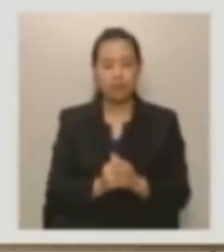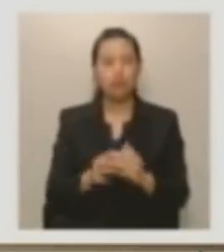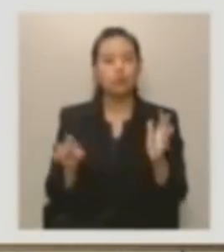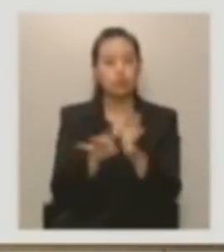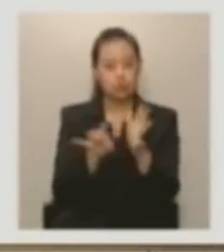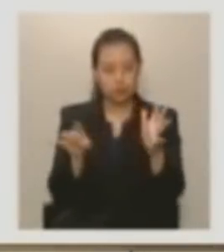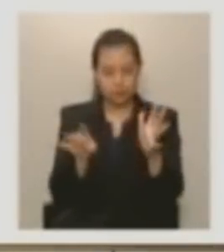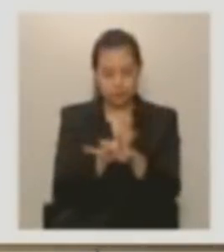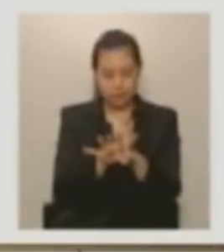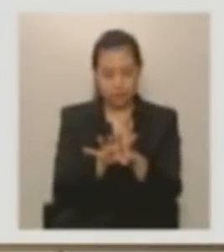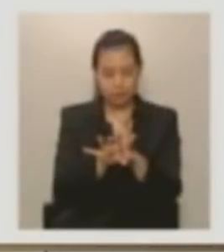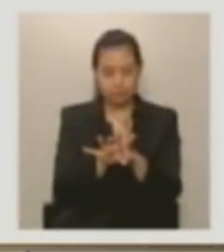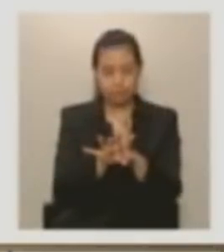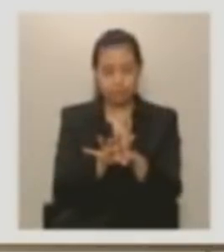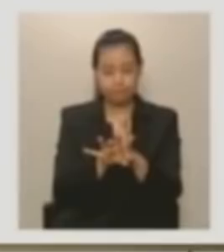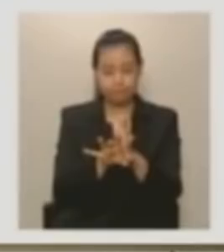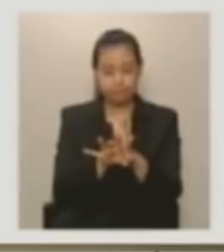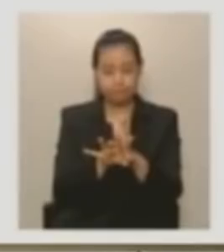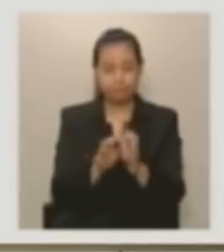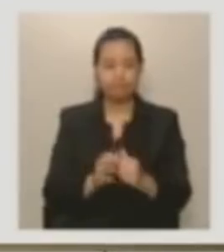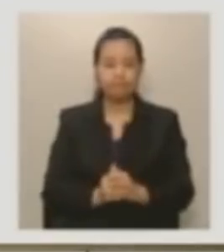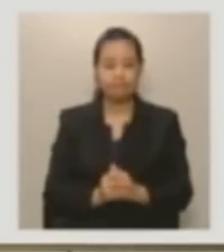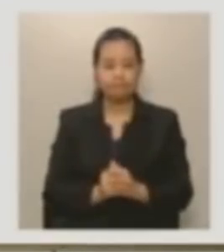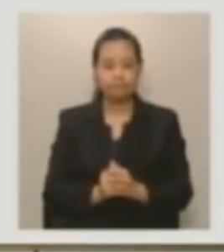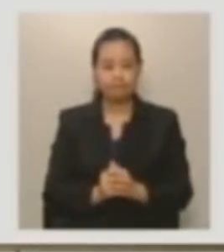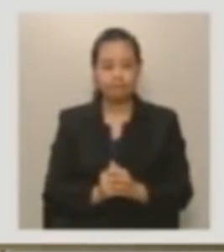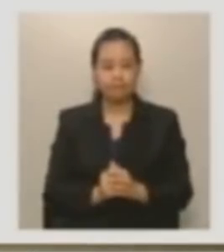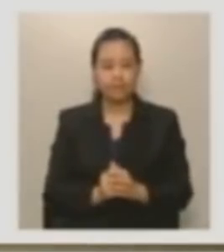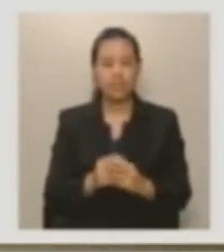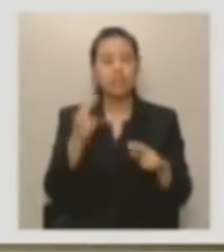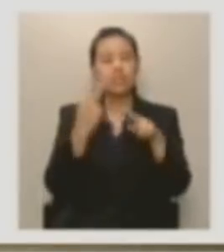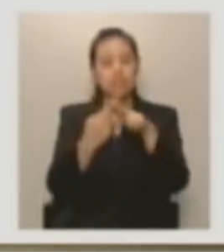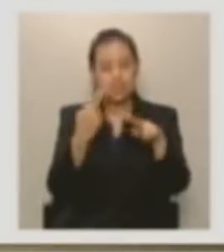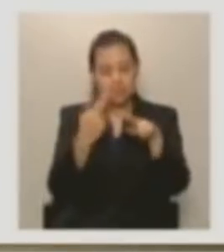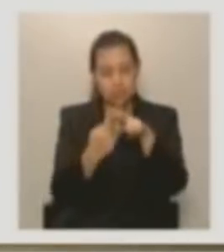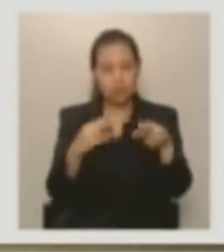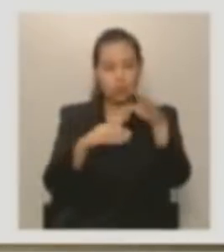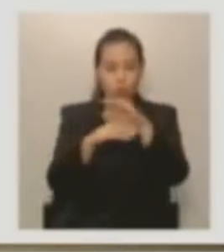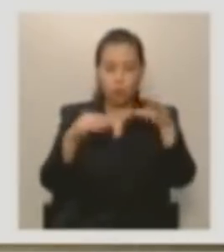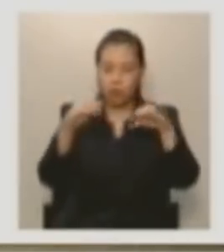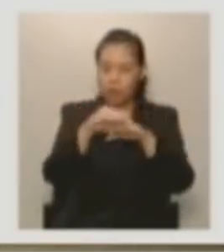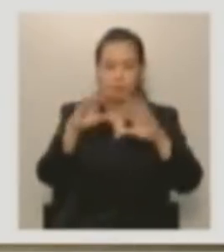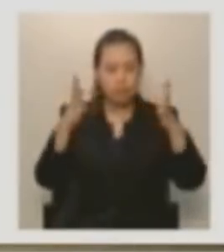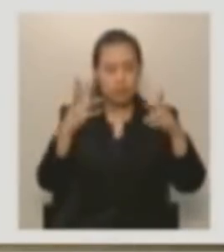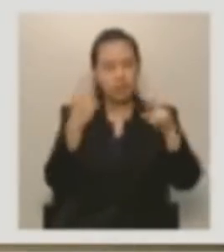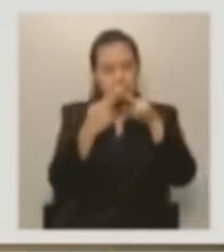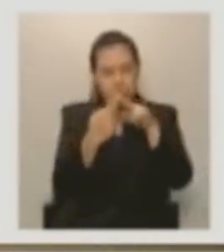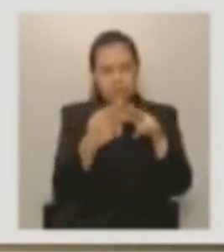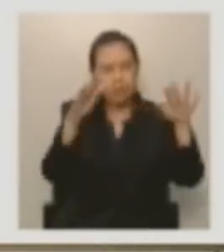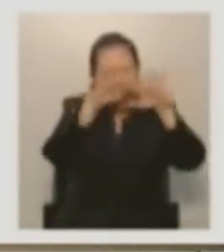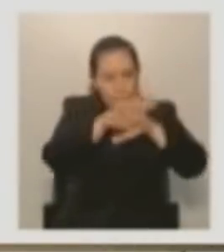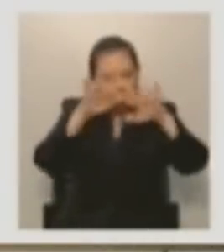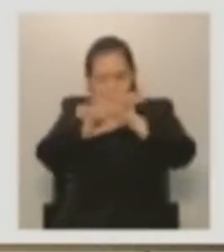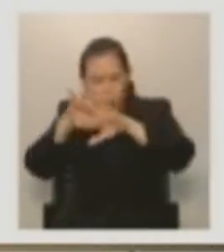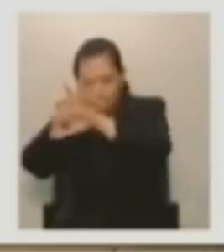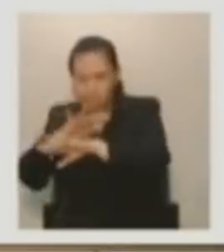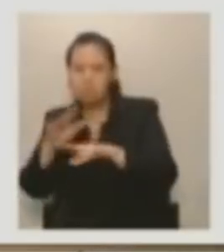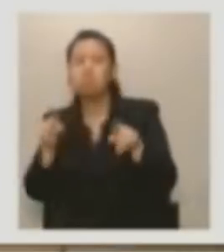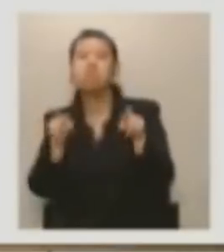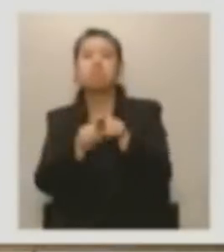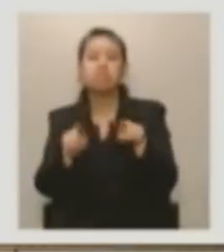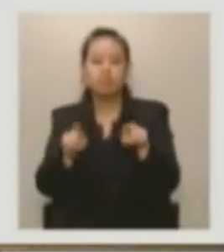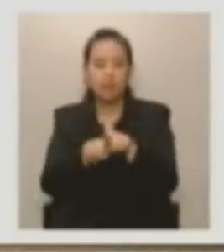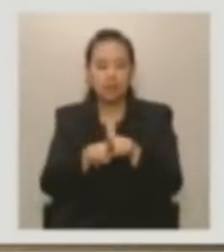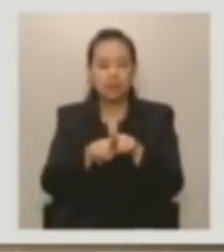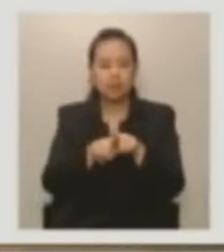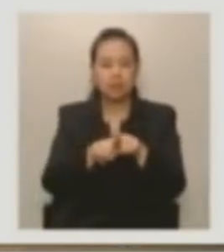แล้ว4สไลด์ที่ผ่านมาดิฉันไม่ได้เขียนชื่อโครงการผิดนะคะแต่มันคล้ายกันมากจริงๆท่านประธานอาจจะสงสัยว่าทำไมป